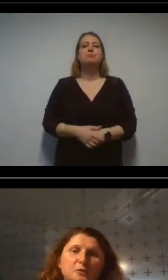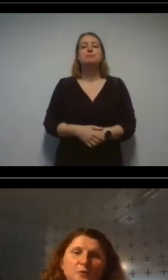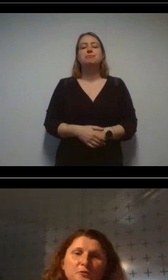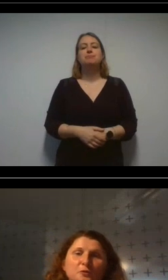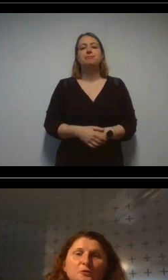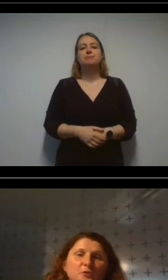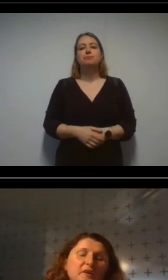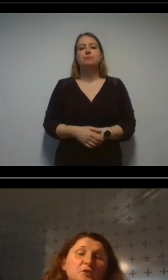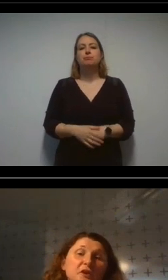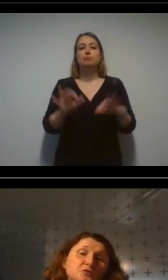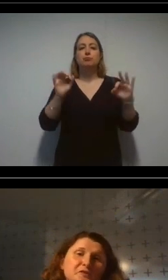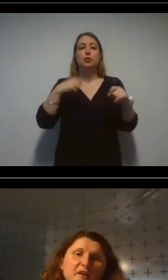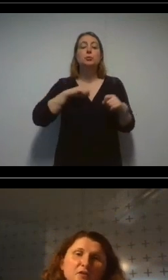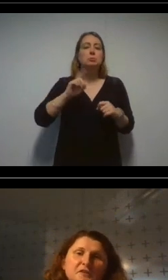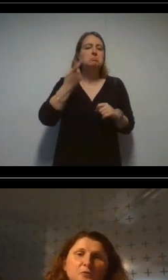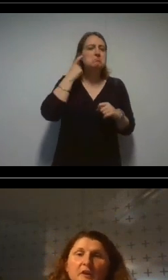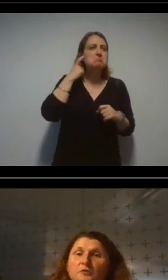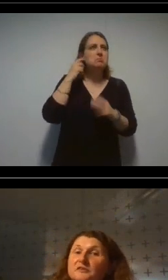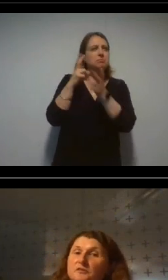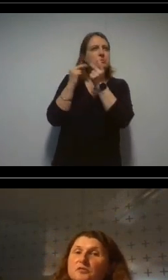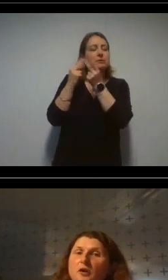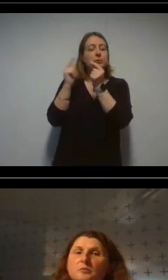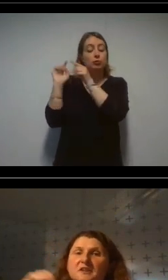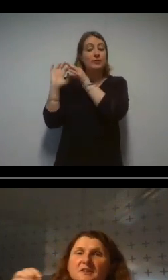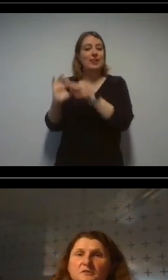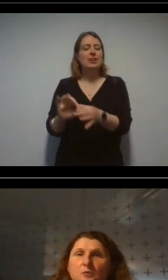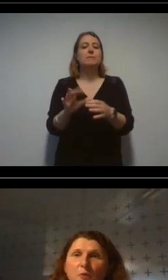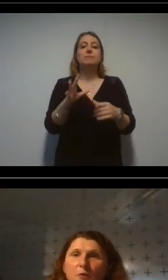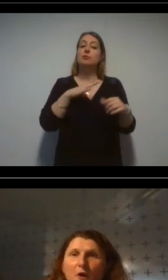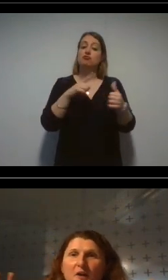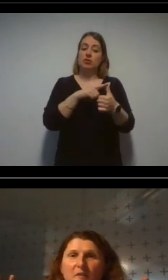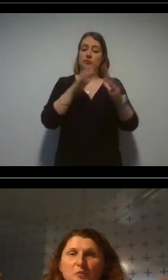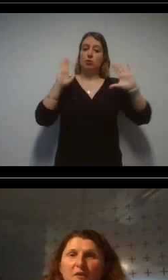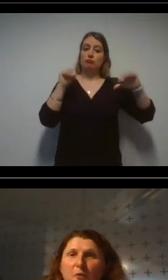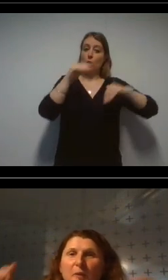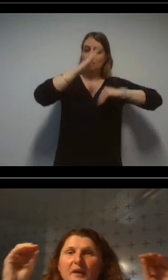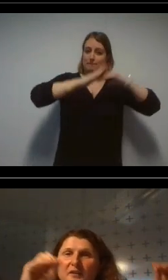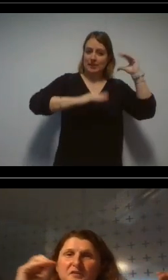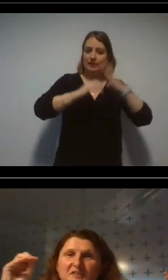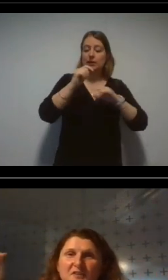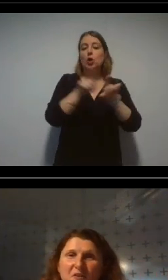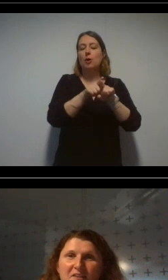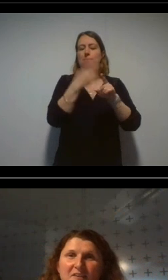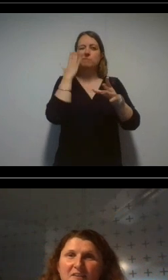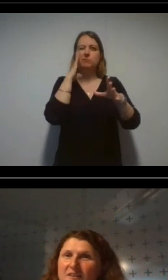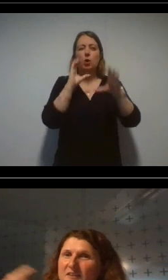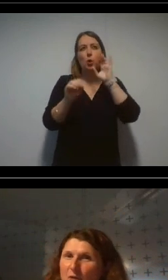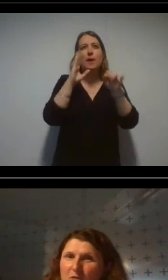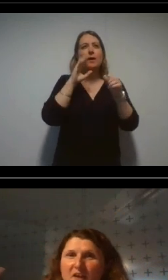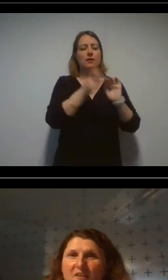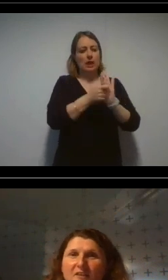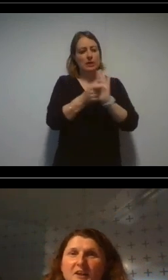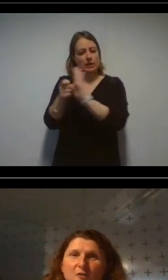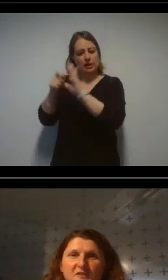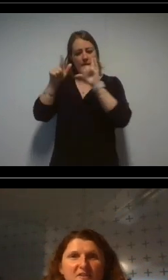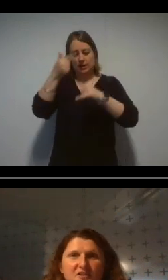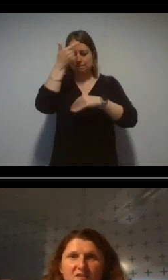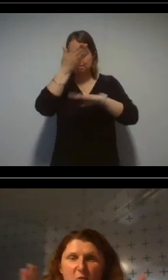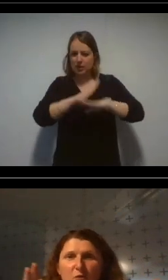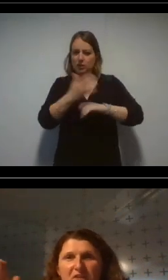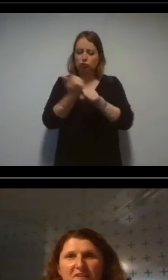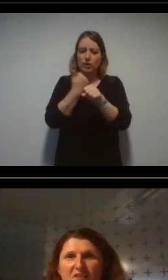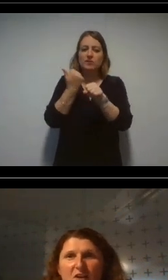avec ce qu'on a évoqué juste avant, c'est qu'on a donc ces forums métiers qui sont un peu des points de repère et fixés dans l'année et qui reviennent. Donc